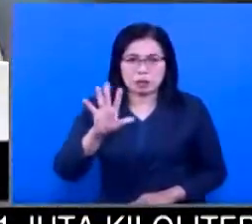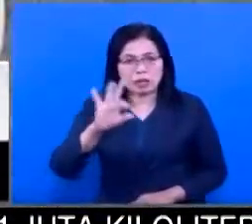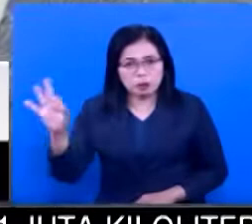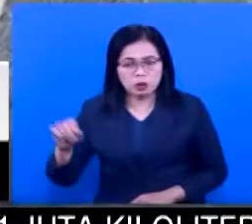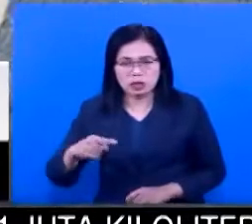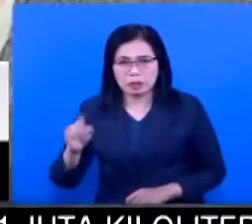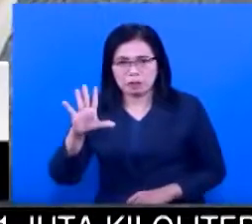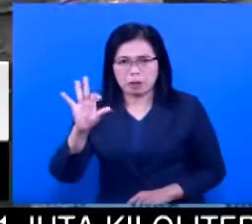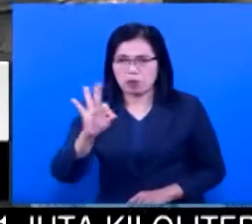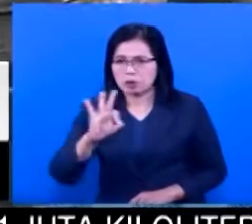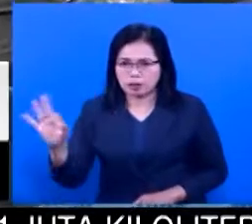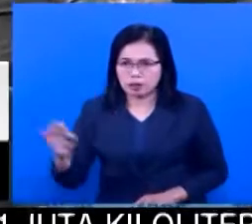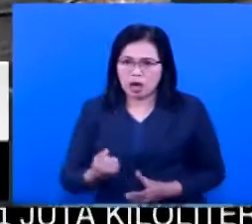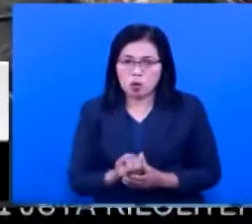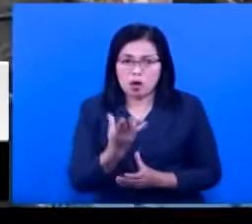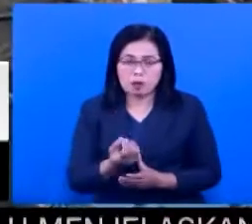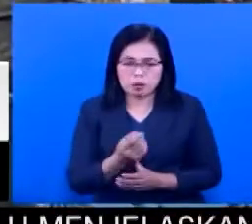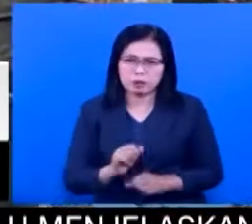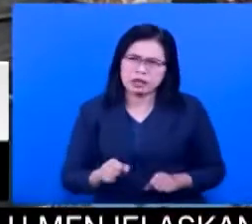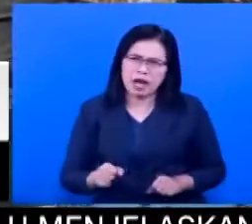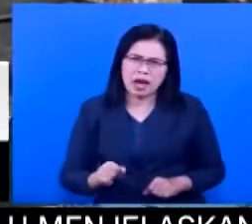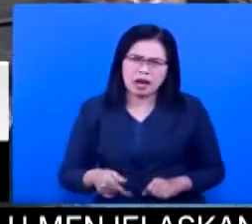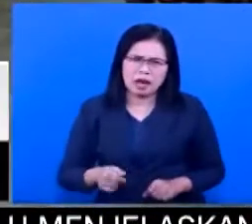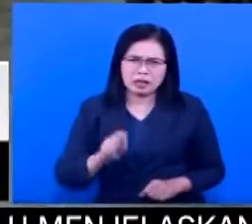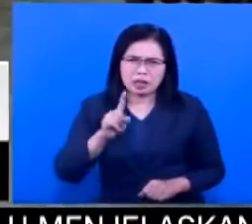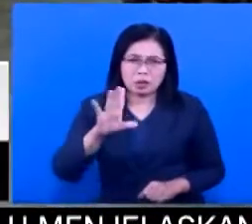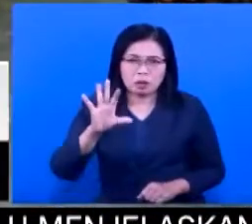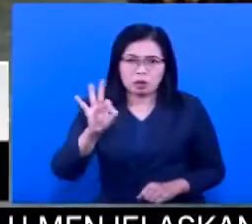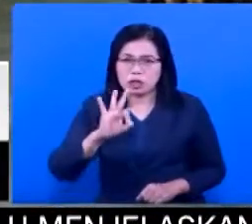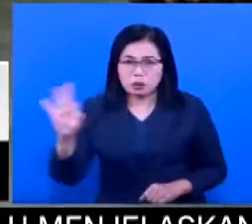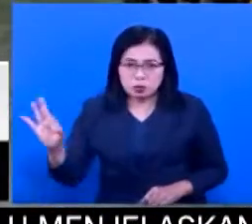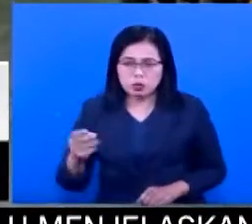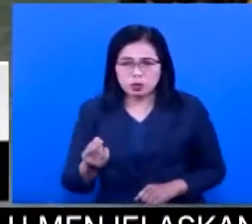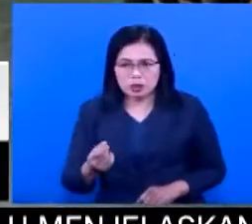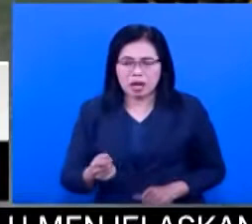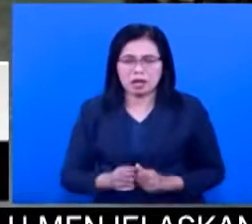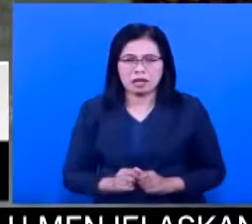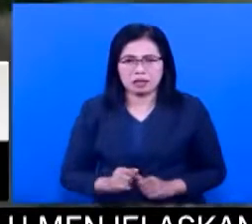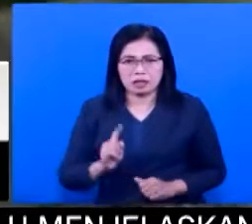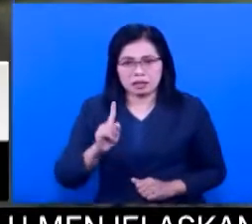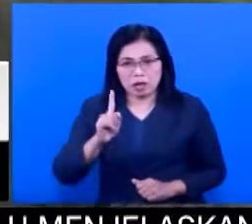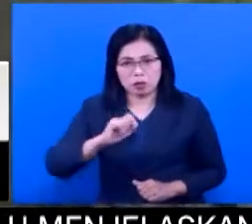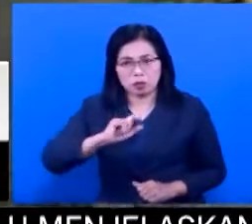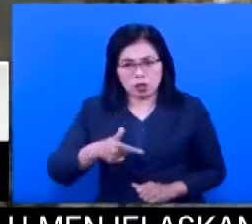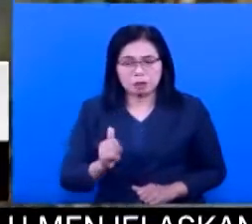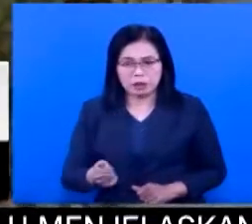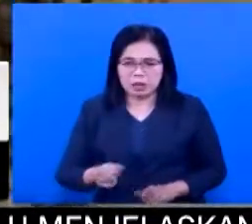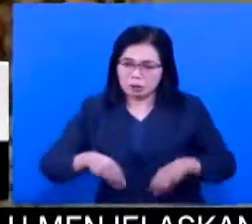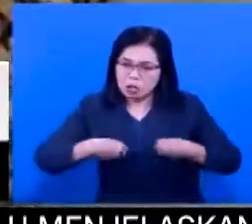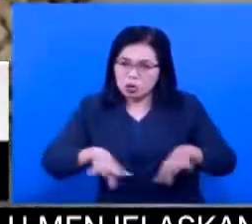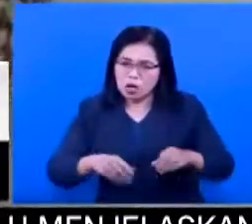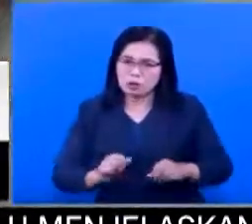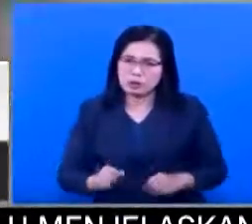lampu dijual Rp100 hingga Rp150.000. Dalam sebulan, Agung mampu menjual 20 hingga 30 buah karya kerajinannya itu.